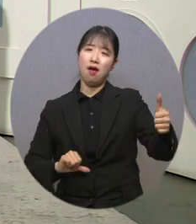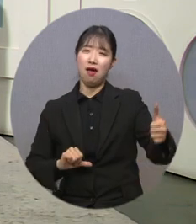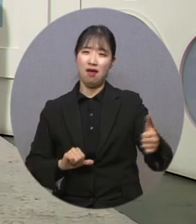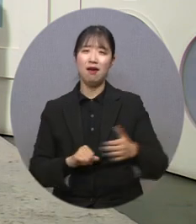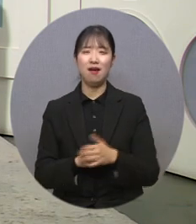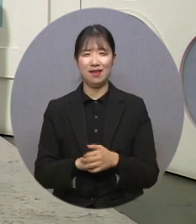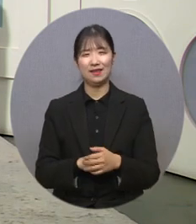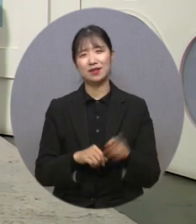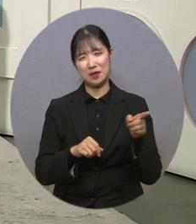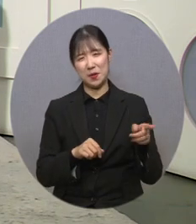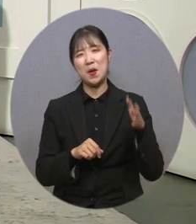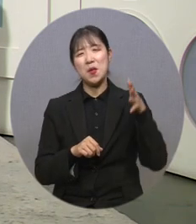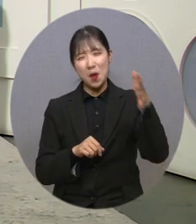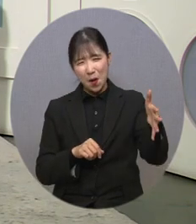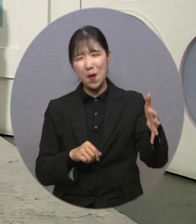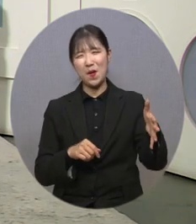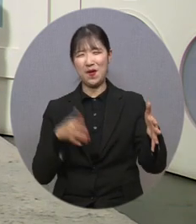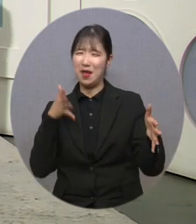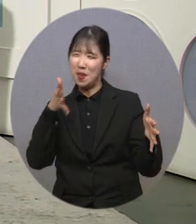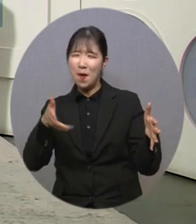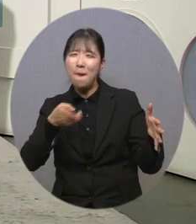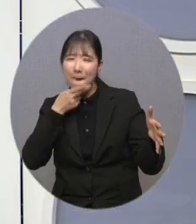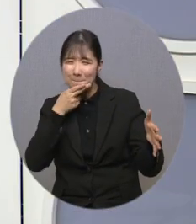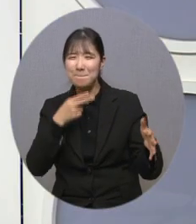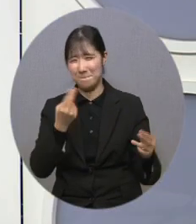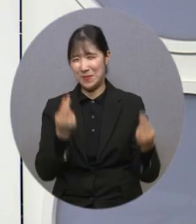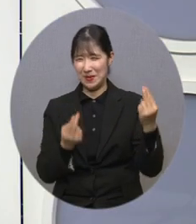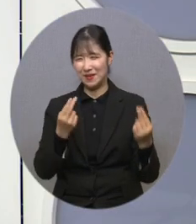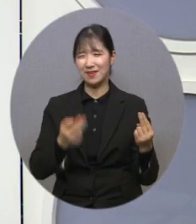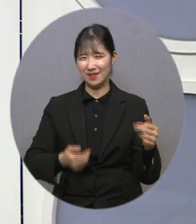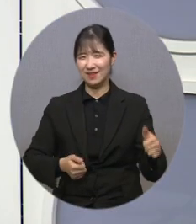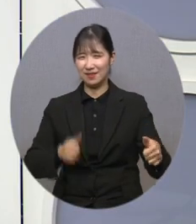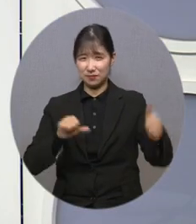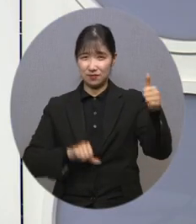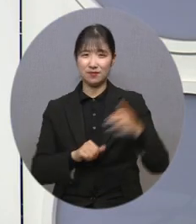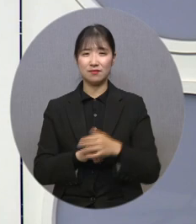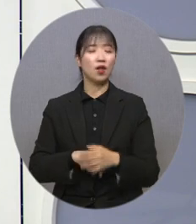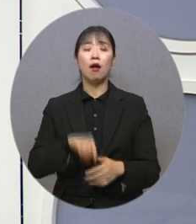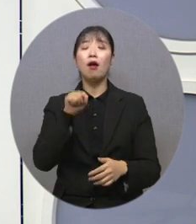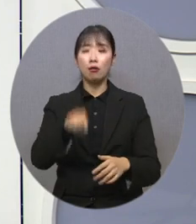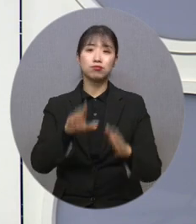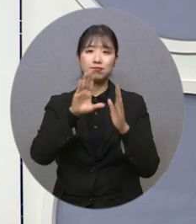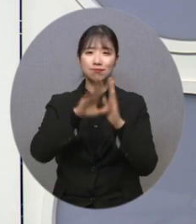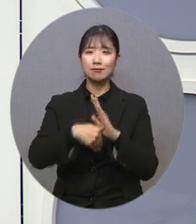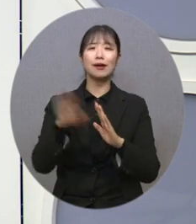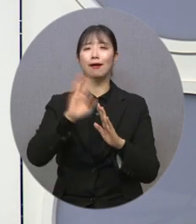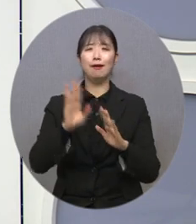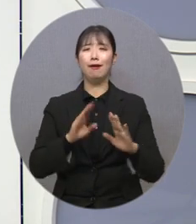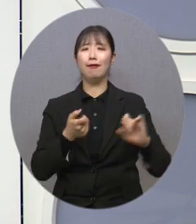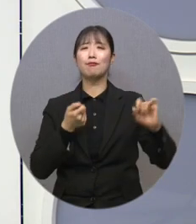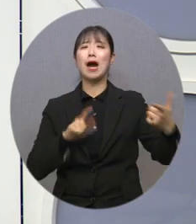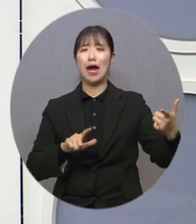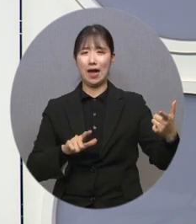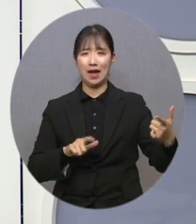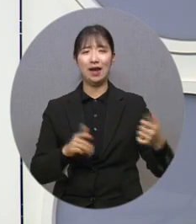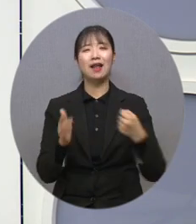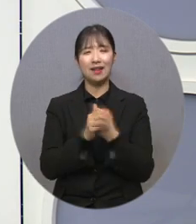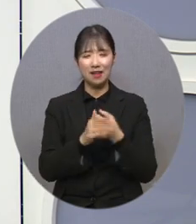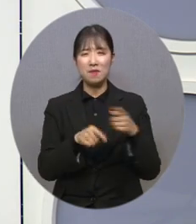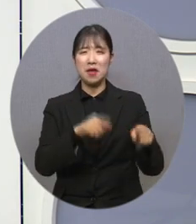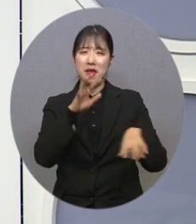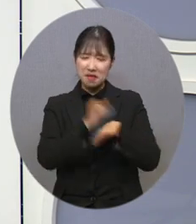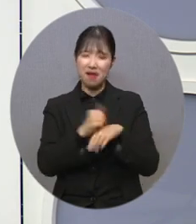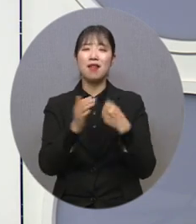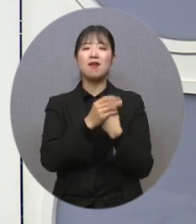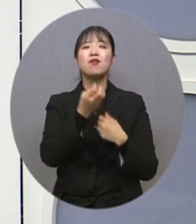물론 전공이니까 네. 비전공보다에 낫겠죠. 아니, 그러니까 그 당시에는 다 같이 비전공이었는데 아. 잘 그리니까 이제 서울 미대를 간 거죠.